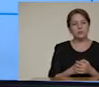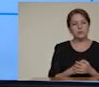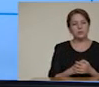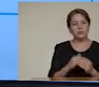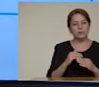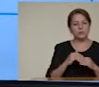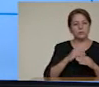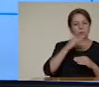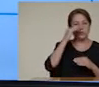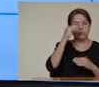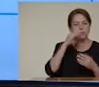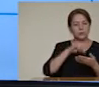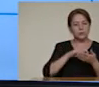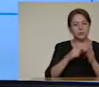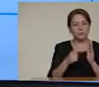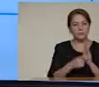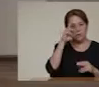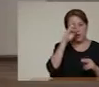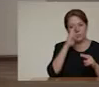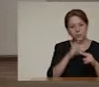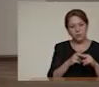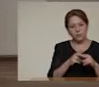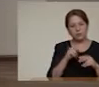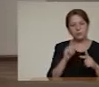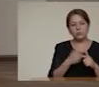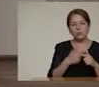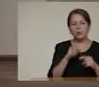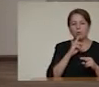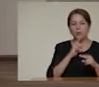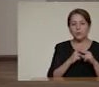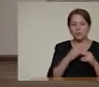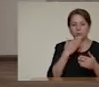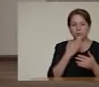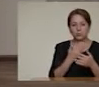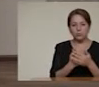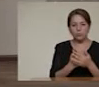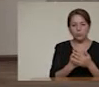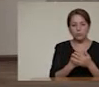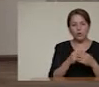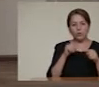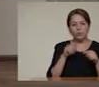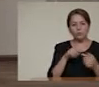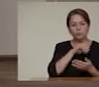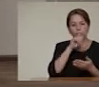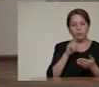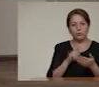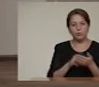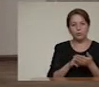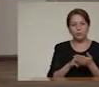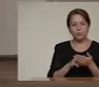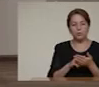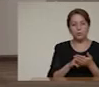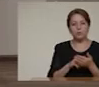yuqori sinflarda o'qiydigan akangiz yoki opangizdan so'rab ushbu savollar bilan murojaat